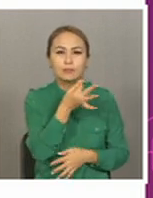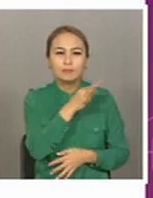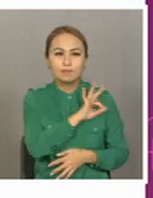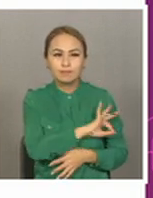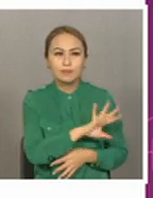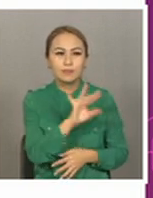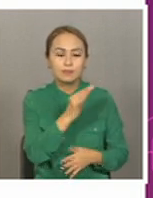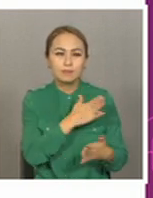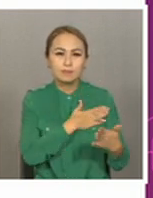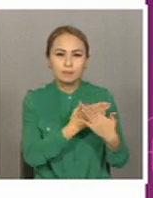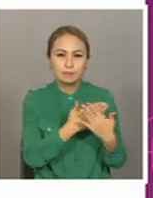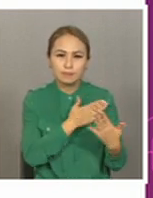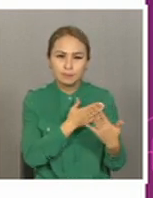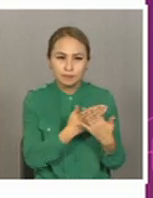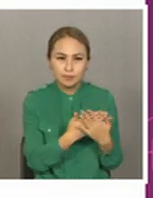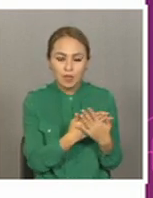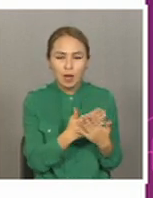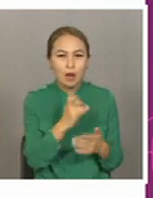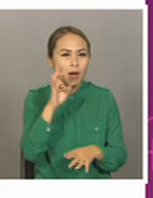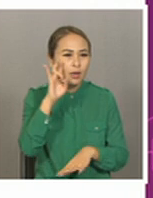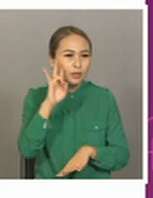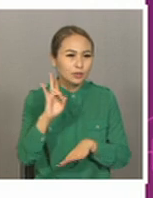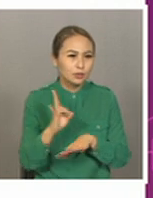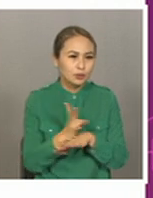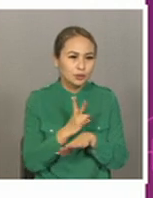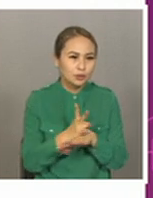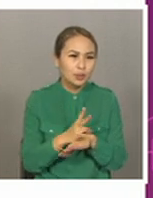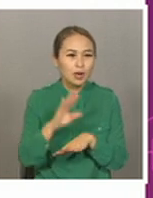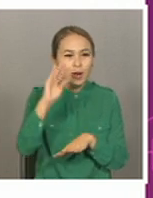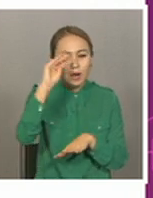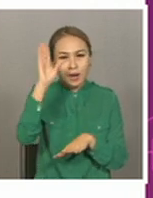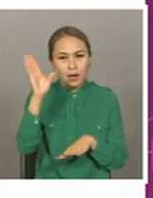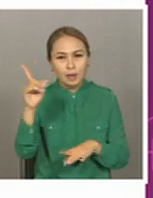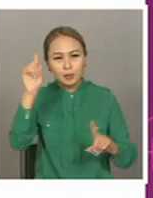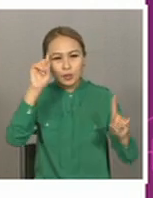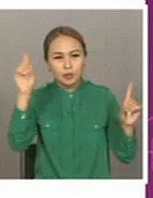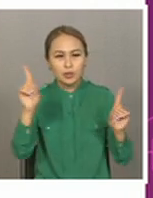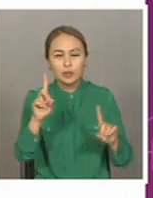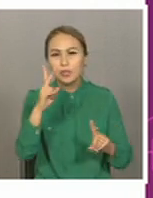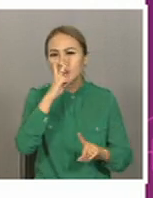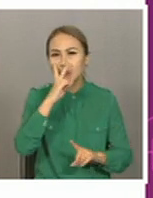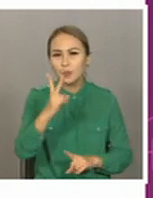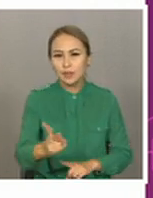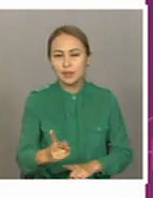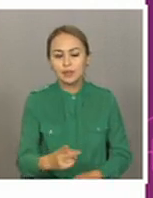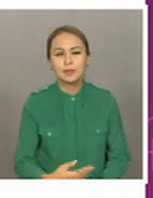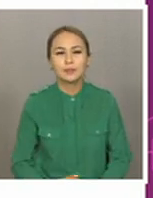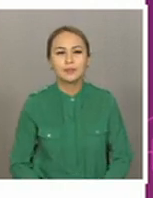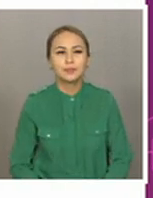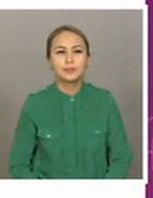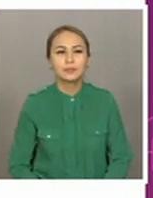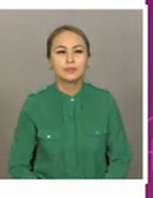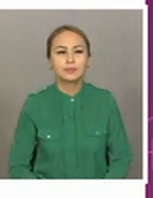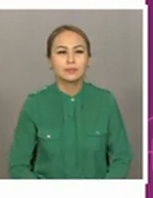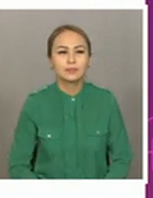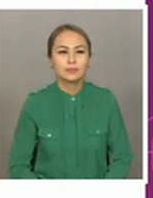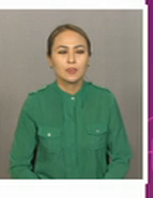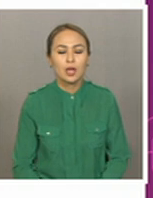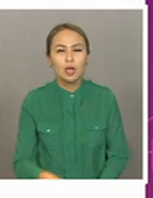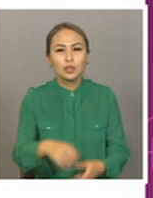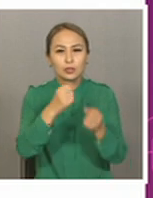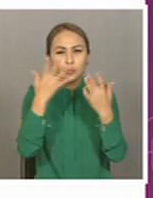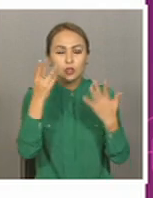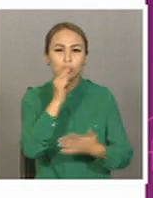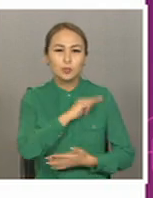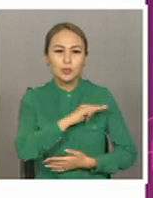әрі белсенді өткізесіңдер. Түнде ай мен жұлдыздарды көресіңдер. Күндіз